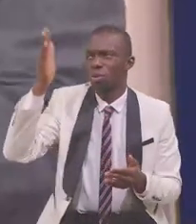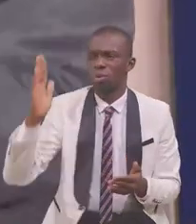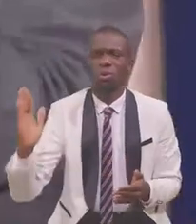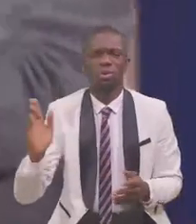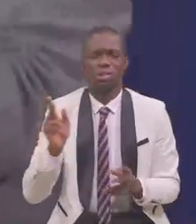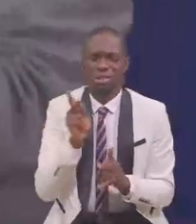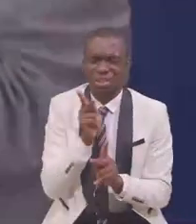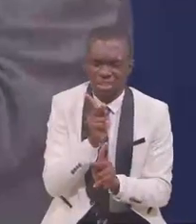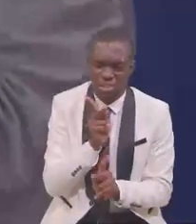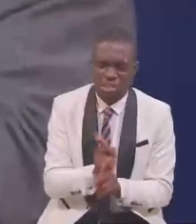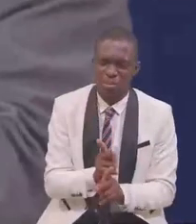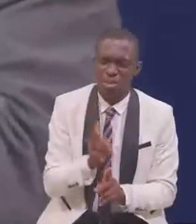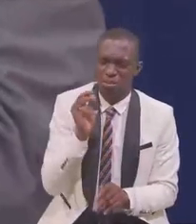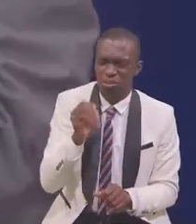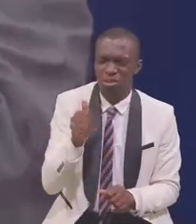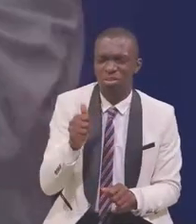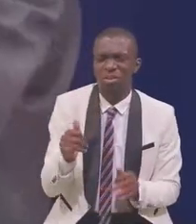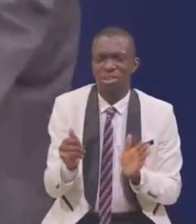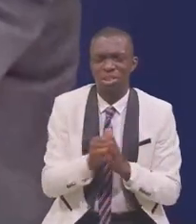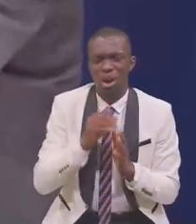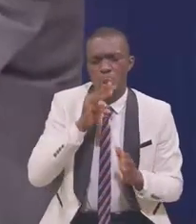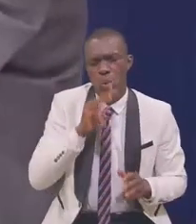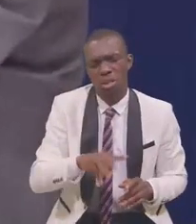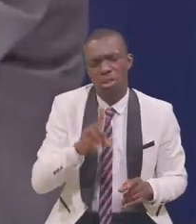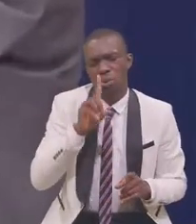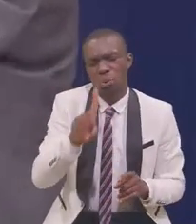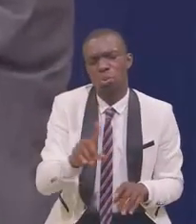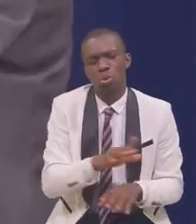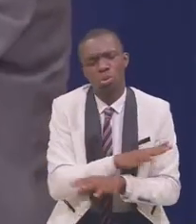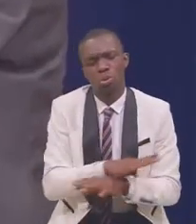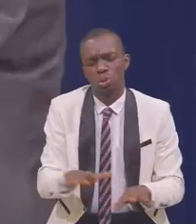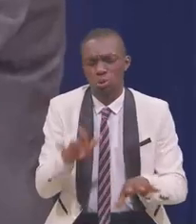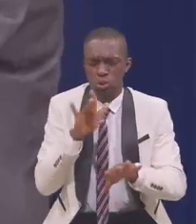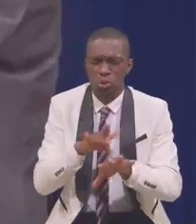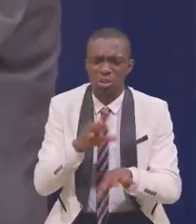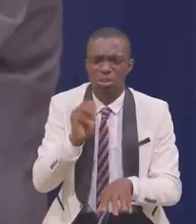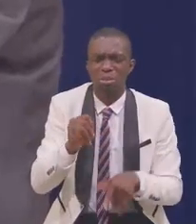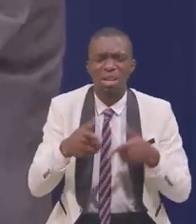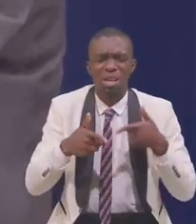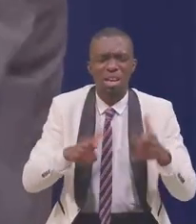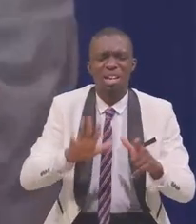Que ton salut soit clair et net, défini.